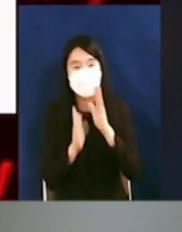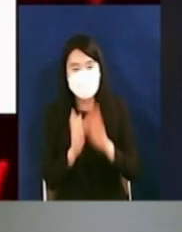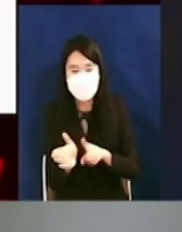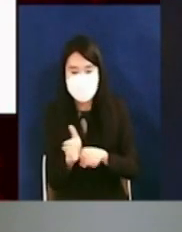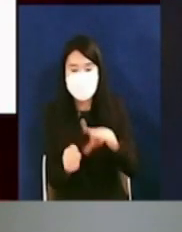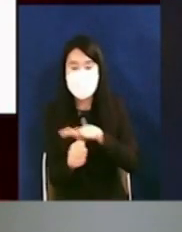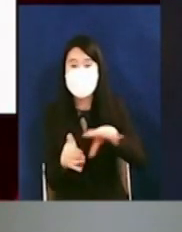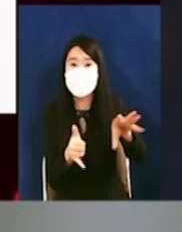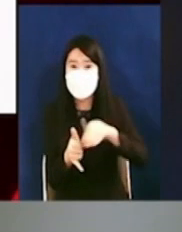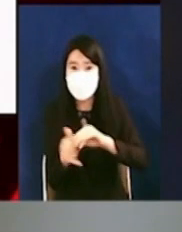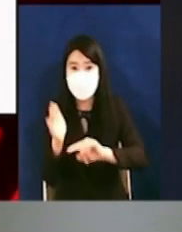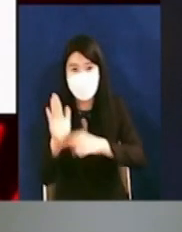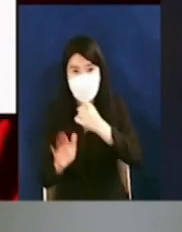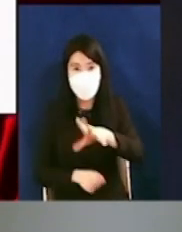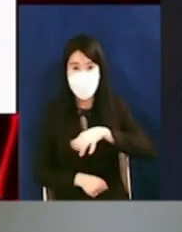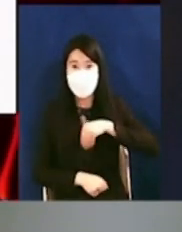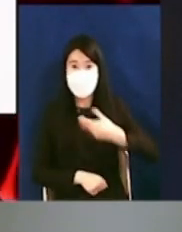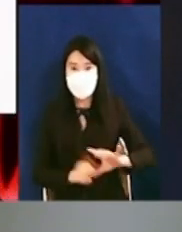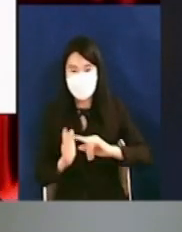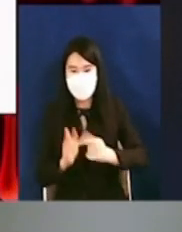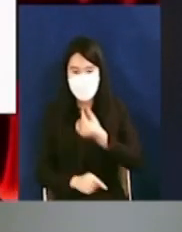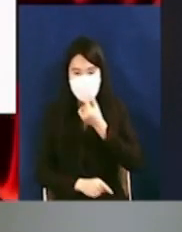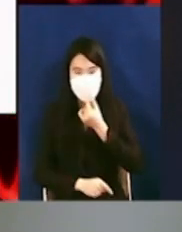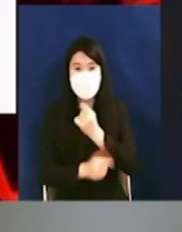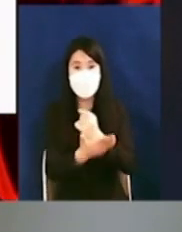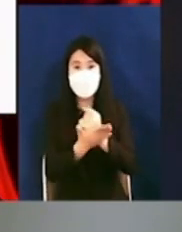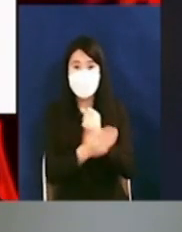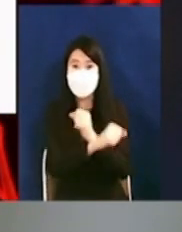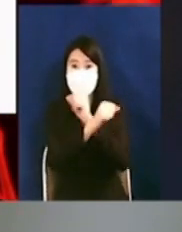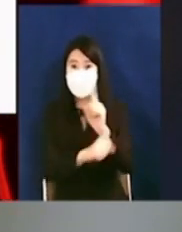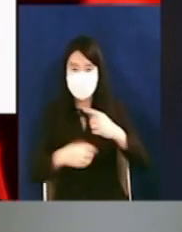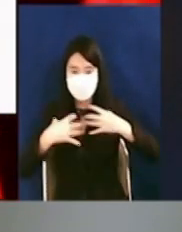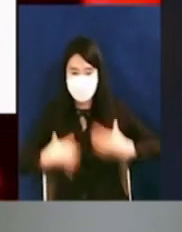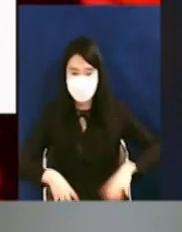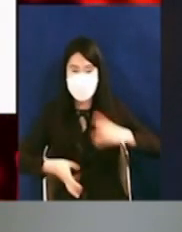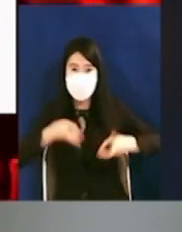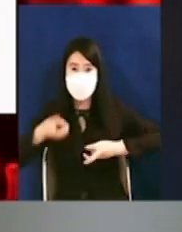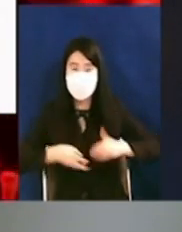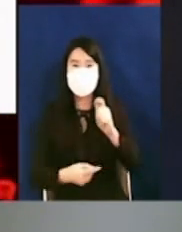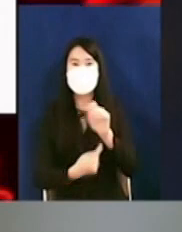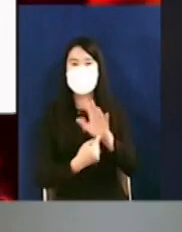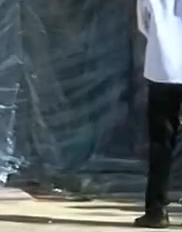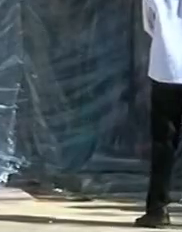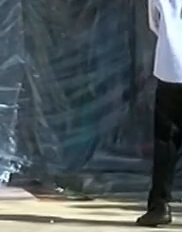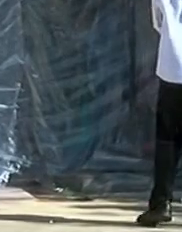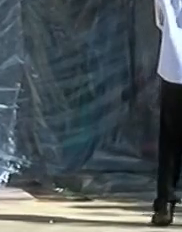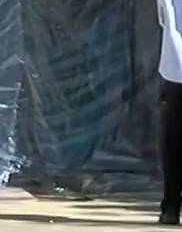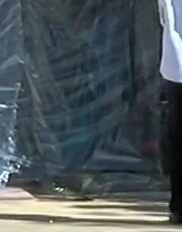ชื้อโควิดในระยะเริ่มต้นไม่ให้เขาเกิดปอดอักเสบนะคะอันนี้ก็คงเป็นทิศทางในเชิงนโยบายที่ยังคงชัดเจนอ